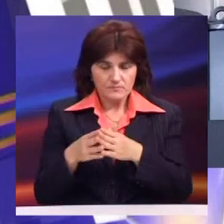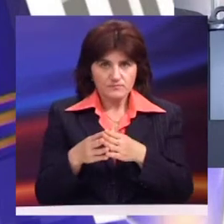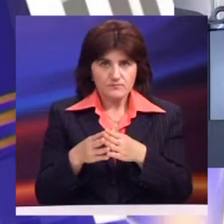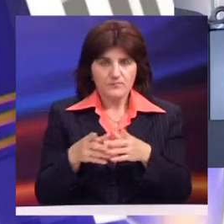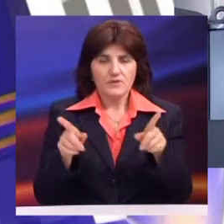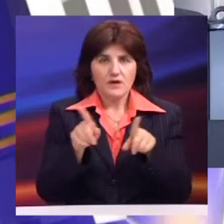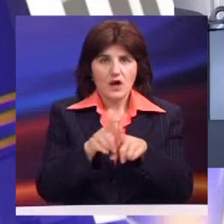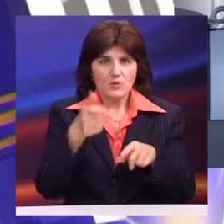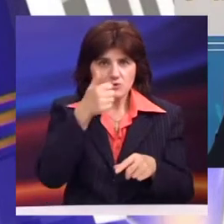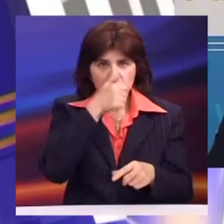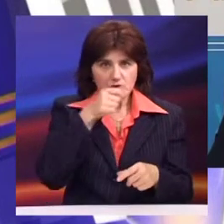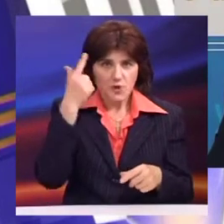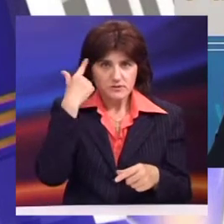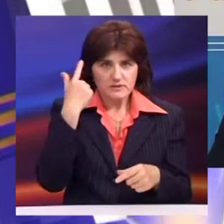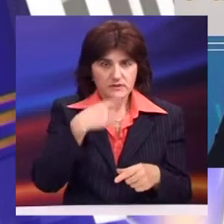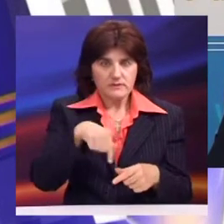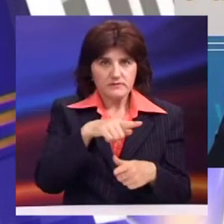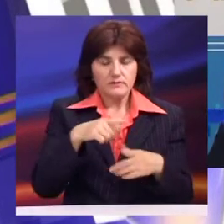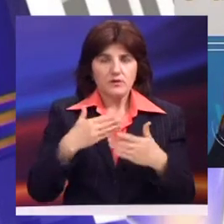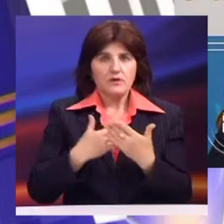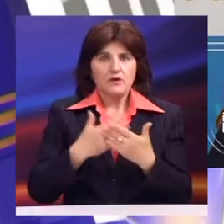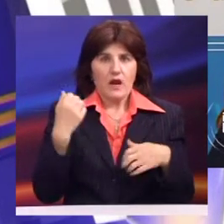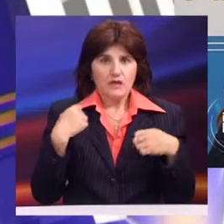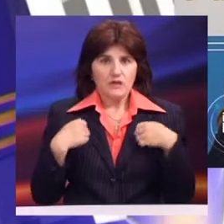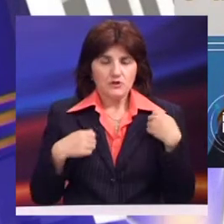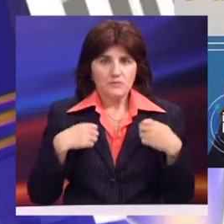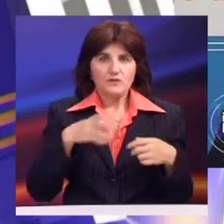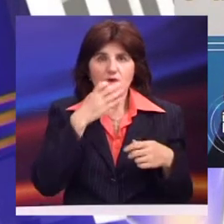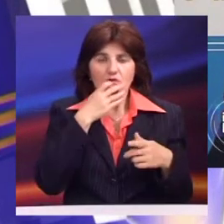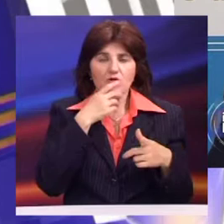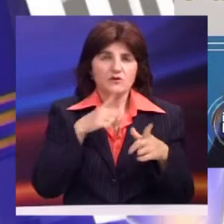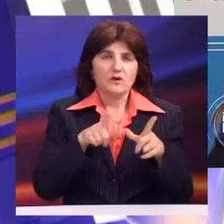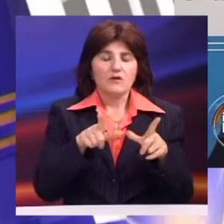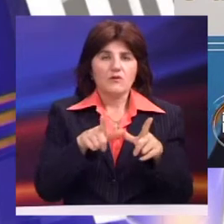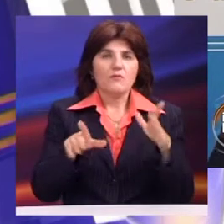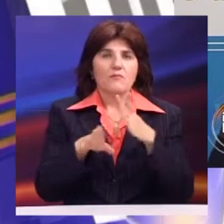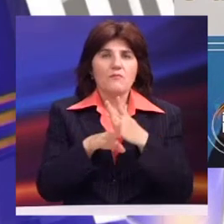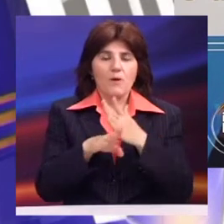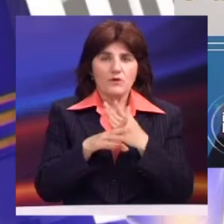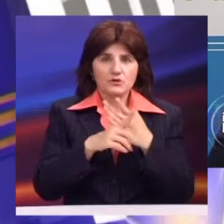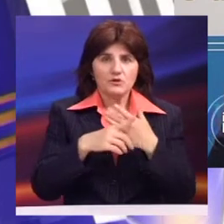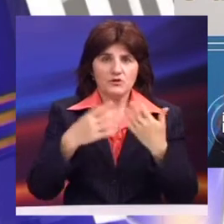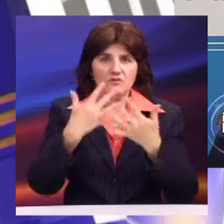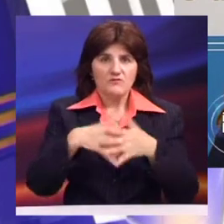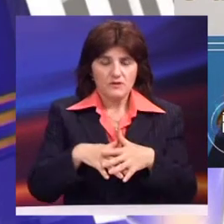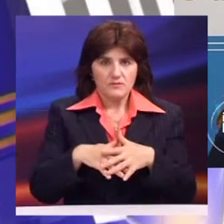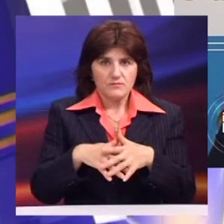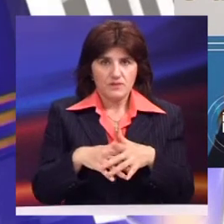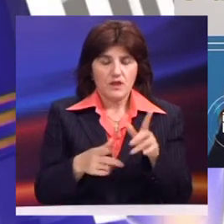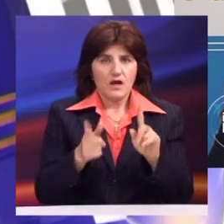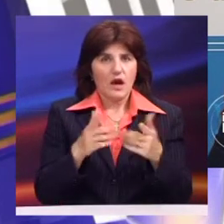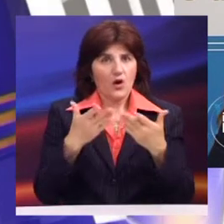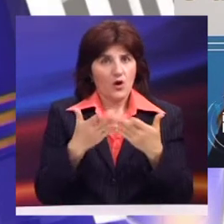je i poznato, grad Subotica je opredeljen za podršku poslodavcima da bi